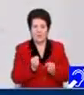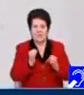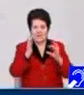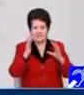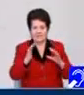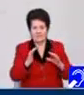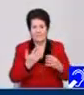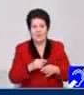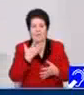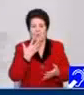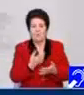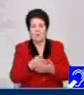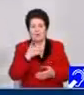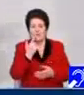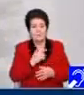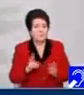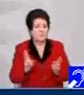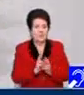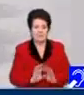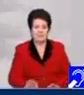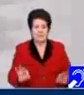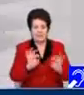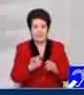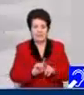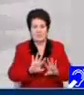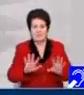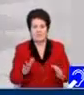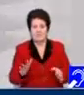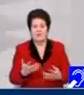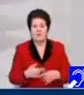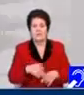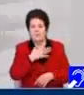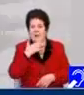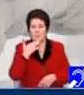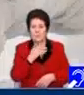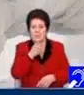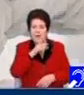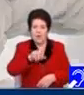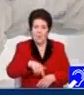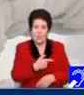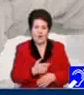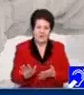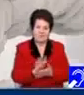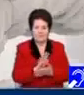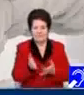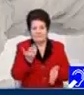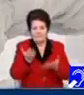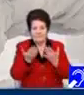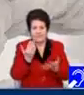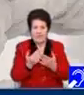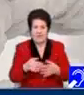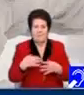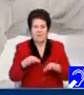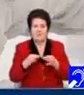natură. Proprietarii au spus că nu au mai întâlnit un asemenea fenomen. Au încercat timp de mai multe ore să-și recupereze mașinile folosind